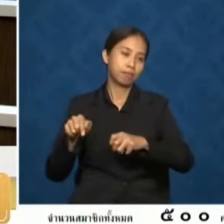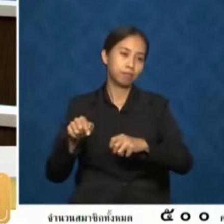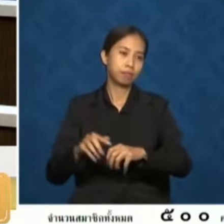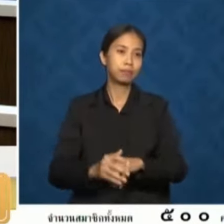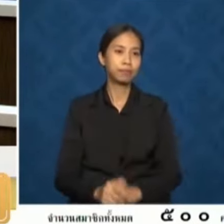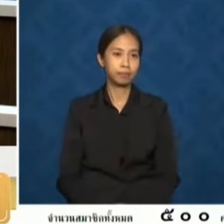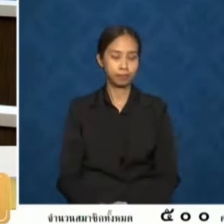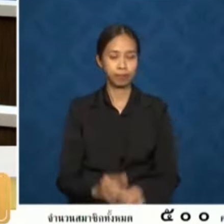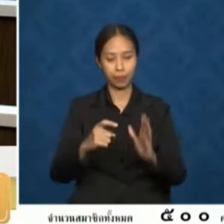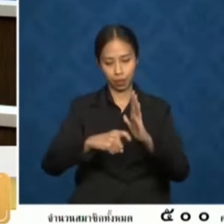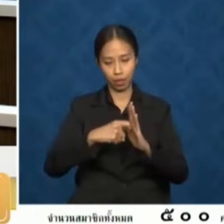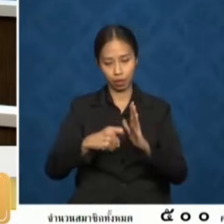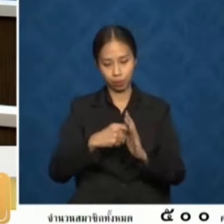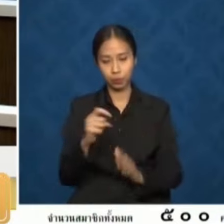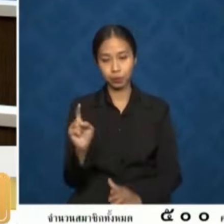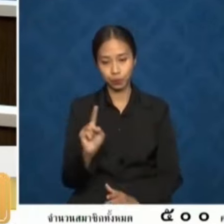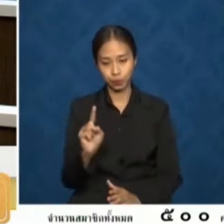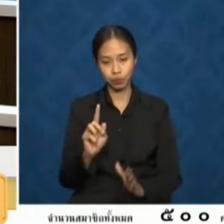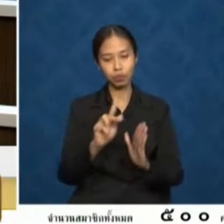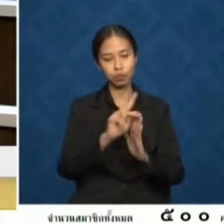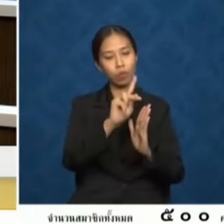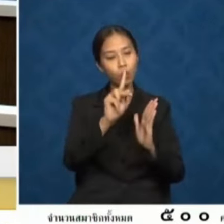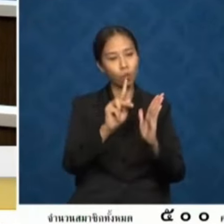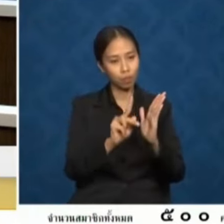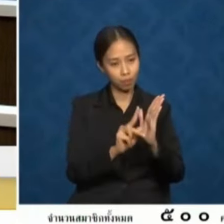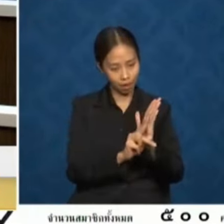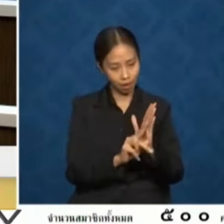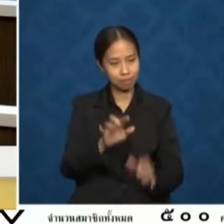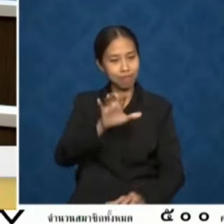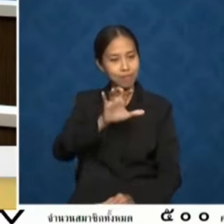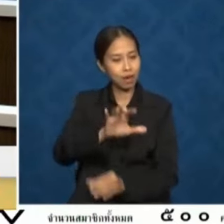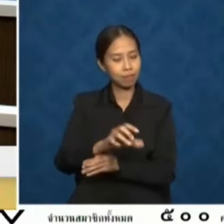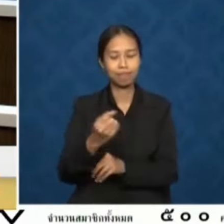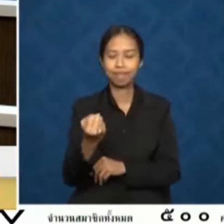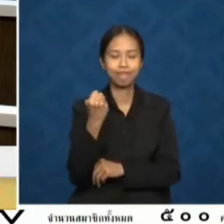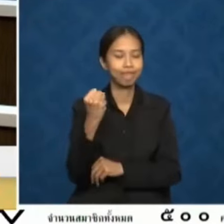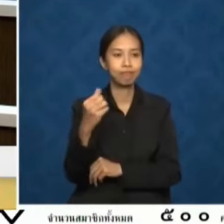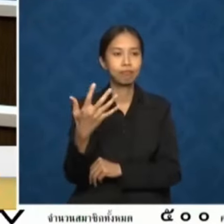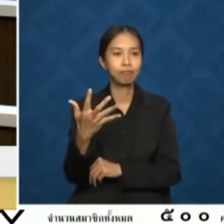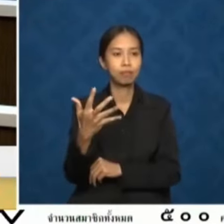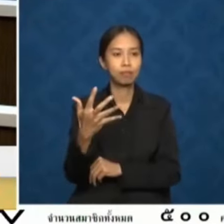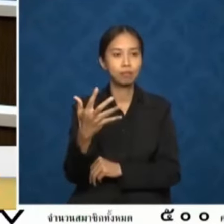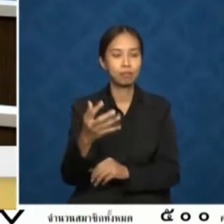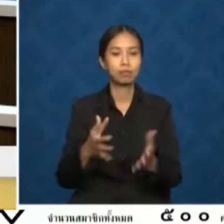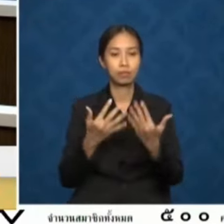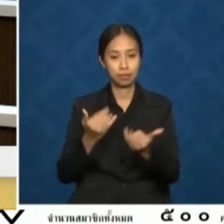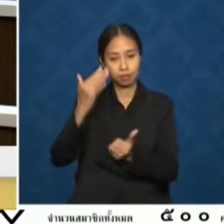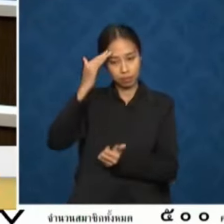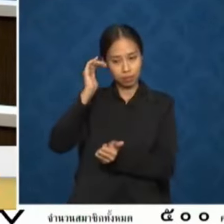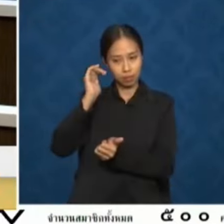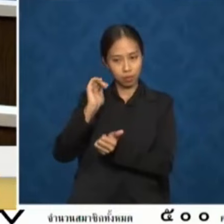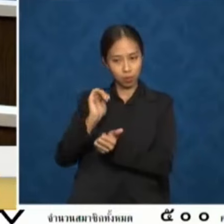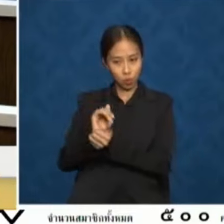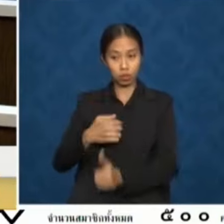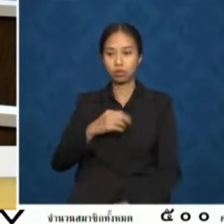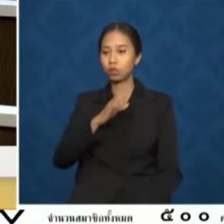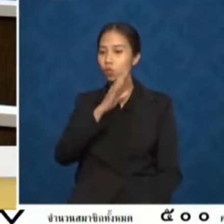อีกสาเหตุหนึ่งก็คือกฎหมายการบังคับใช้กฎหมายไม่เข้มแข็งเจ้าหน้าที่ตำรวจถ้าเห็น